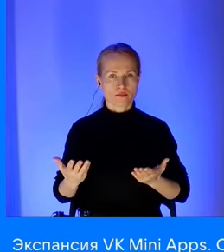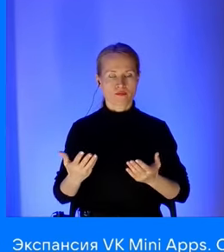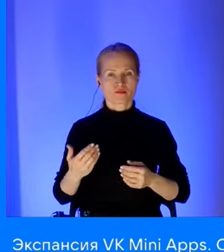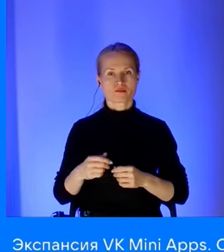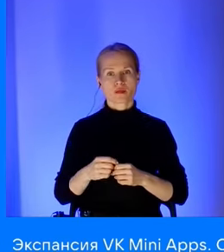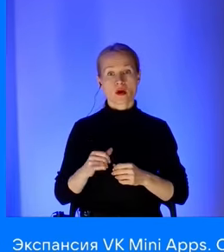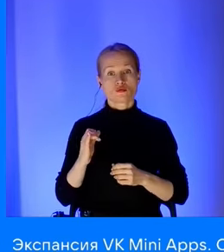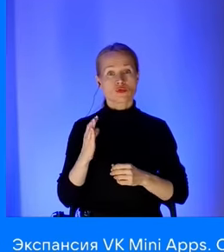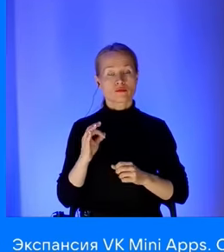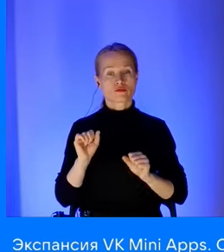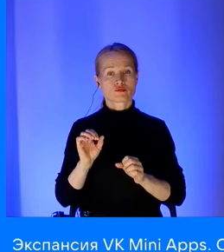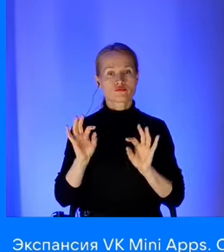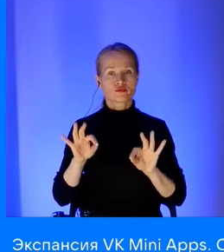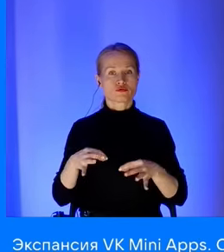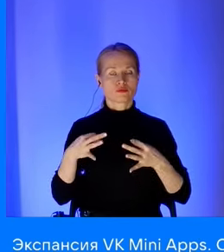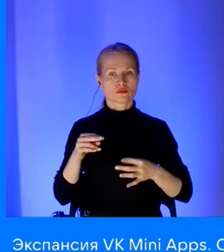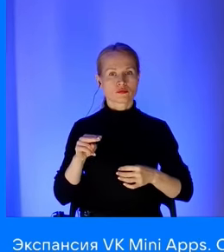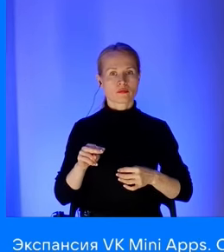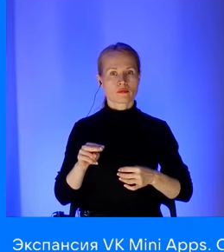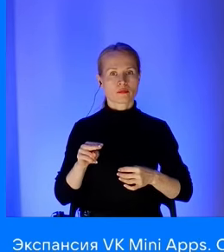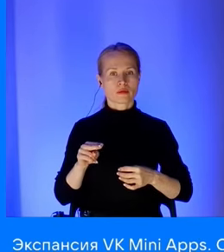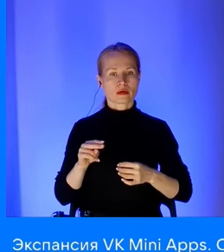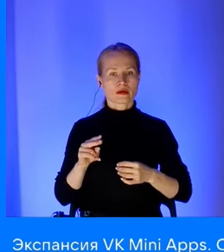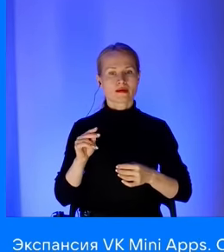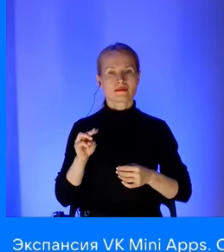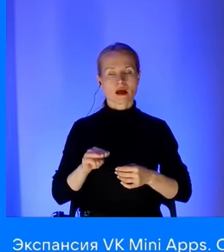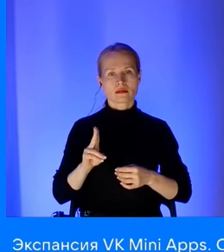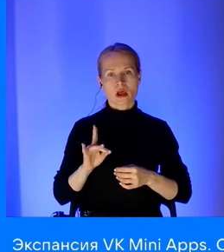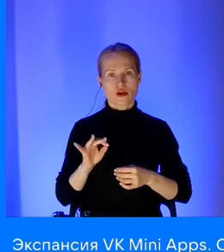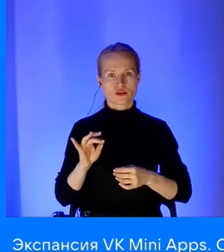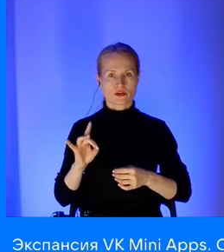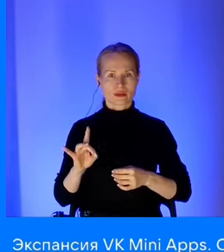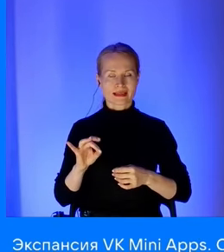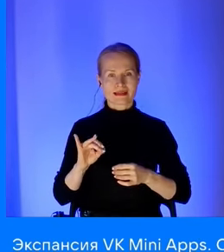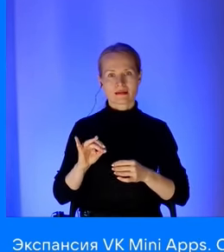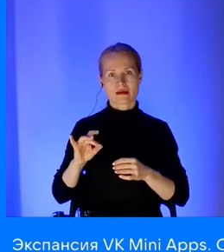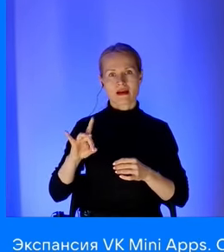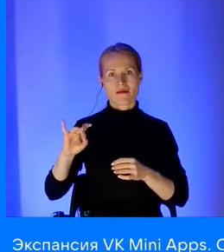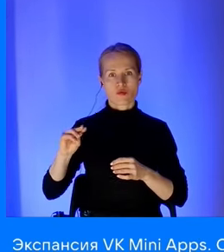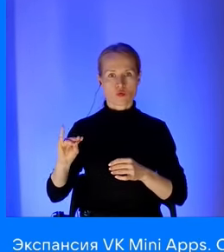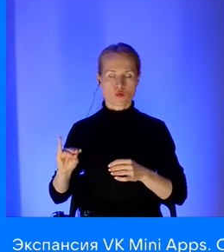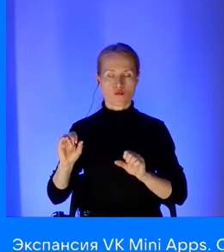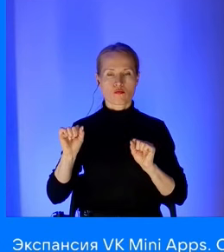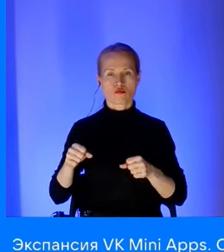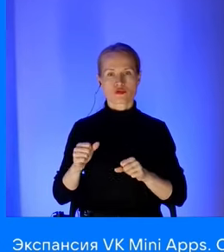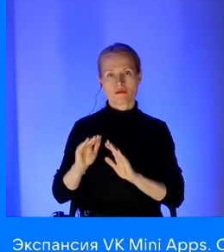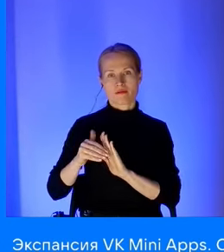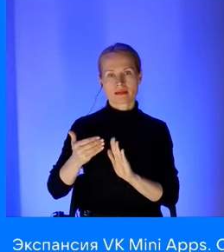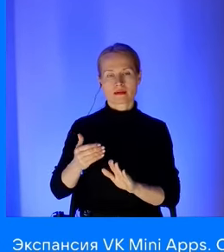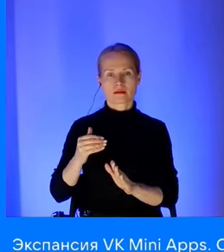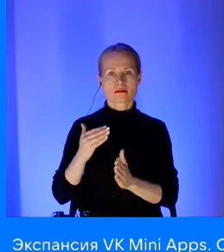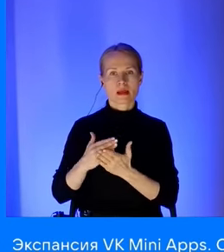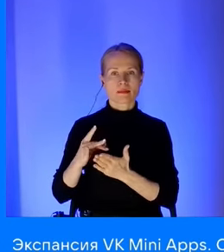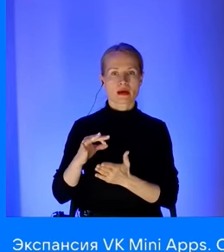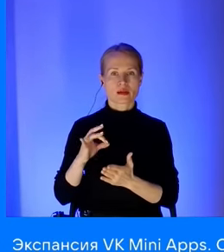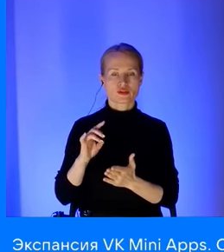может получить доступ к Taptic Engine. Да, то есть из WebView можно по вызвать Taptic Engine,